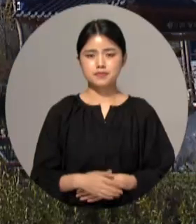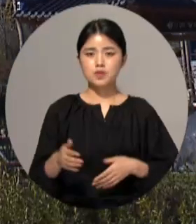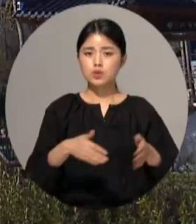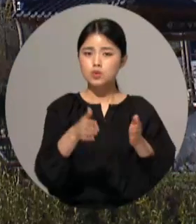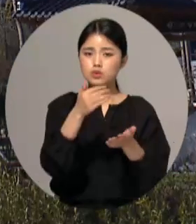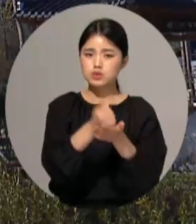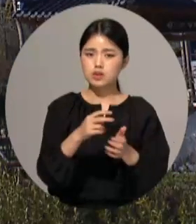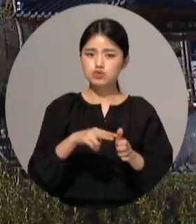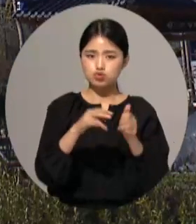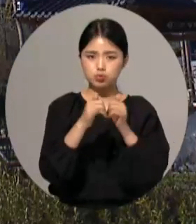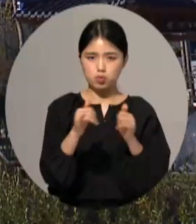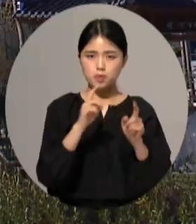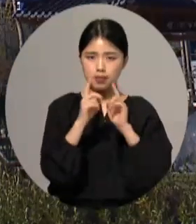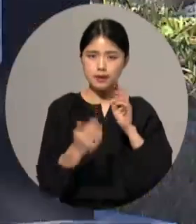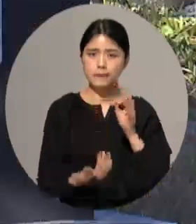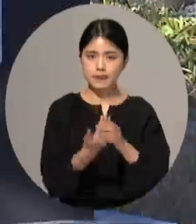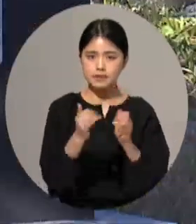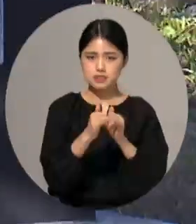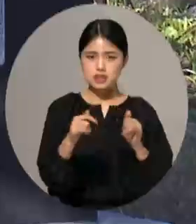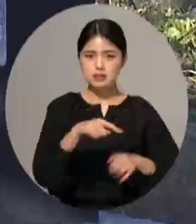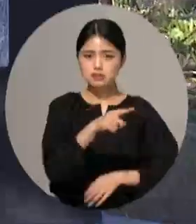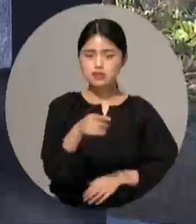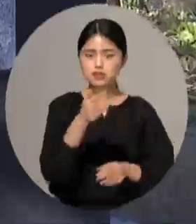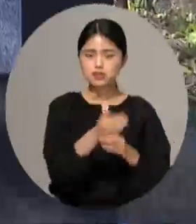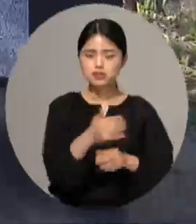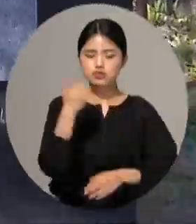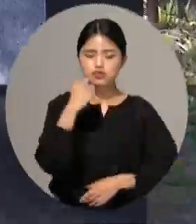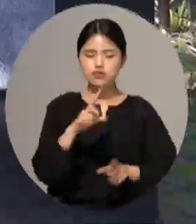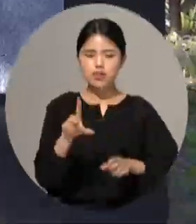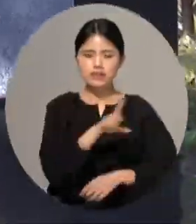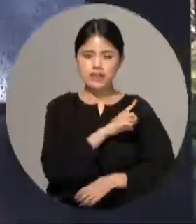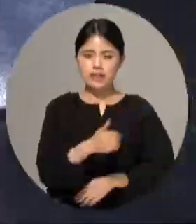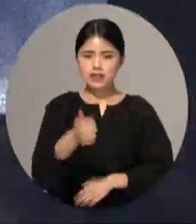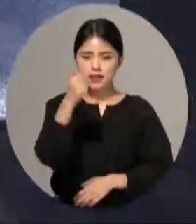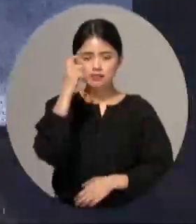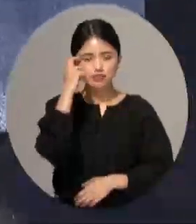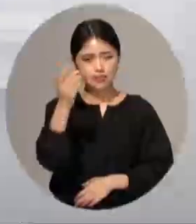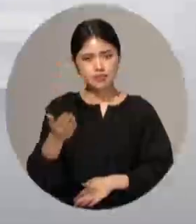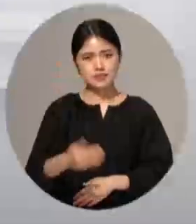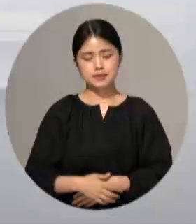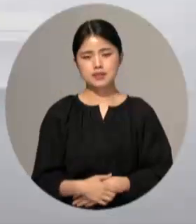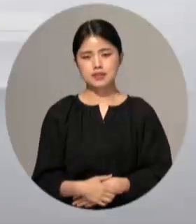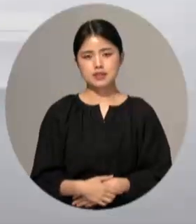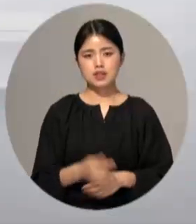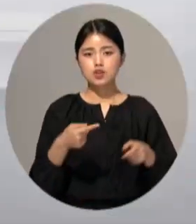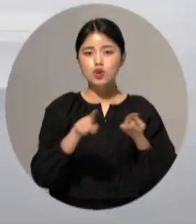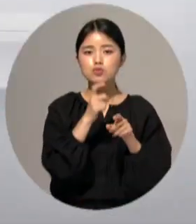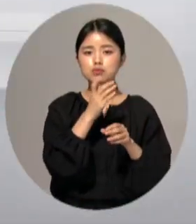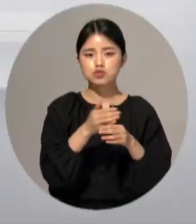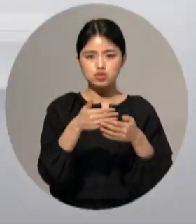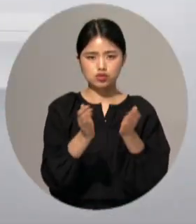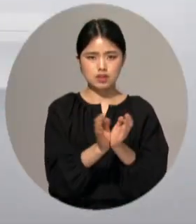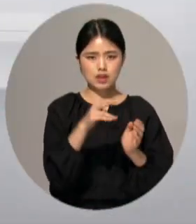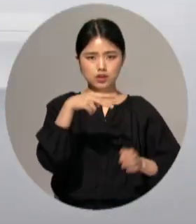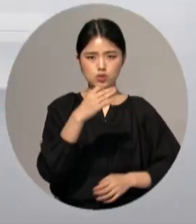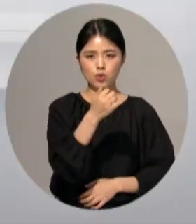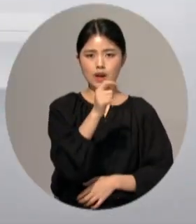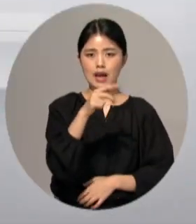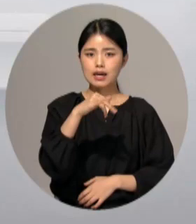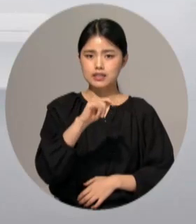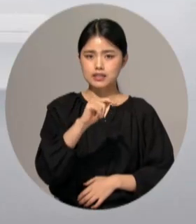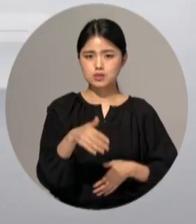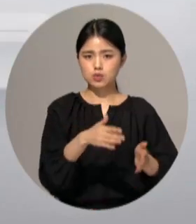도지사 후보로 거론되는 인물 중 누가 가장 낫다고 생각하는 지 물었습니다 더불어 민주당 송아지는 현재